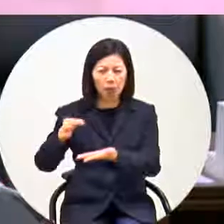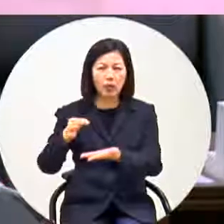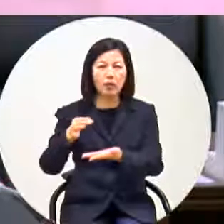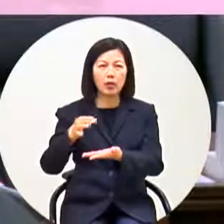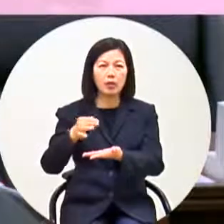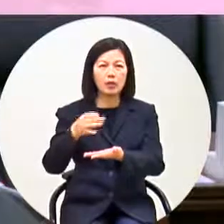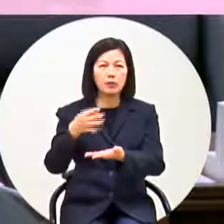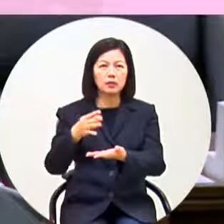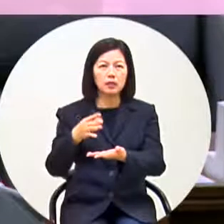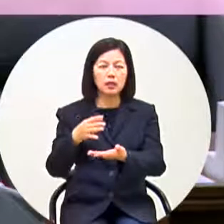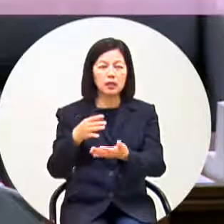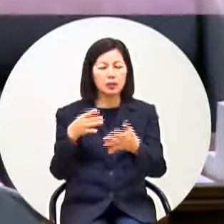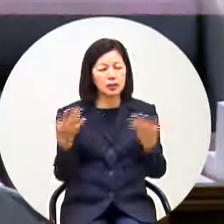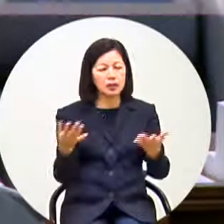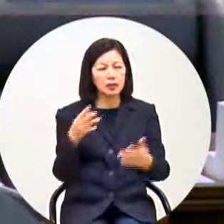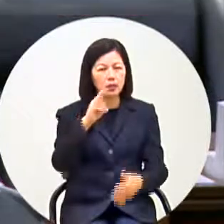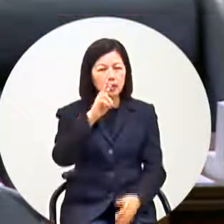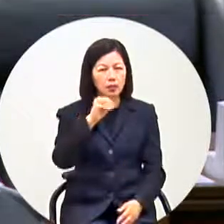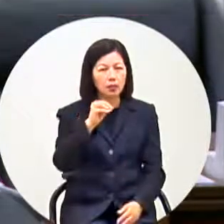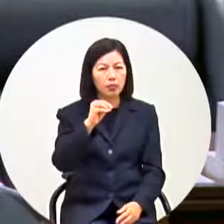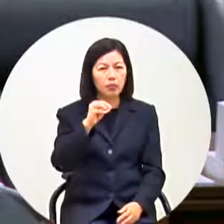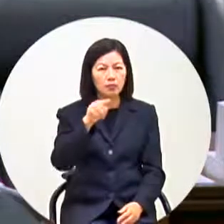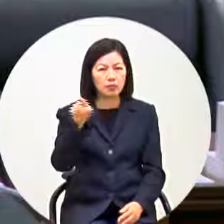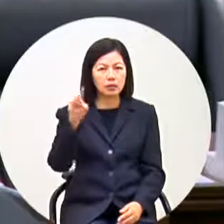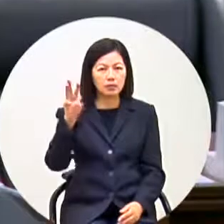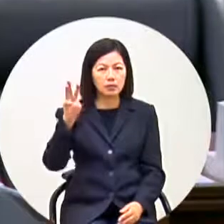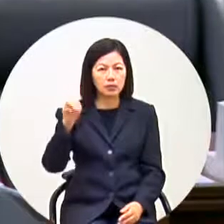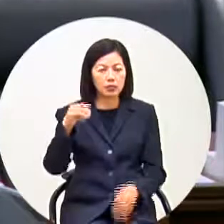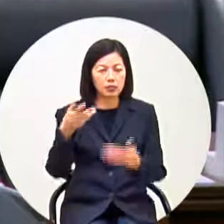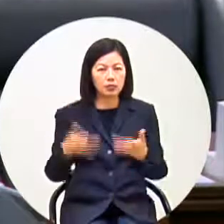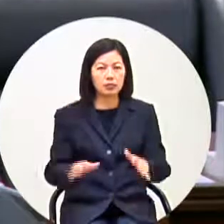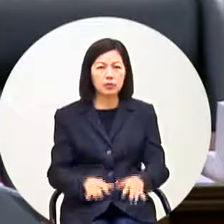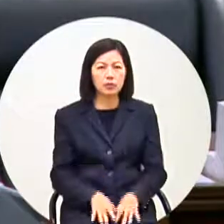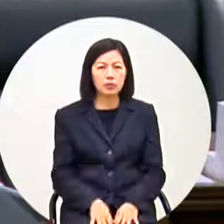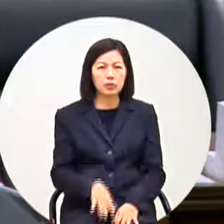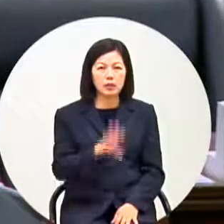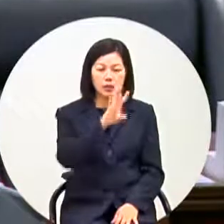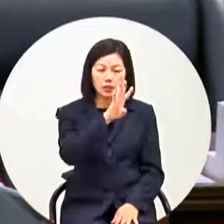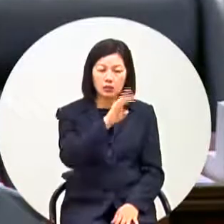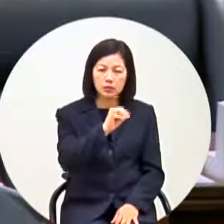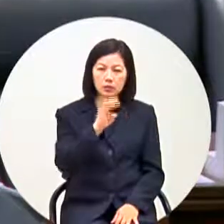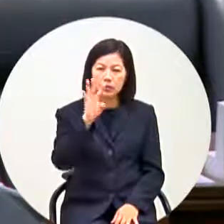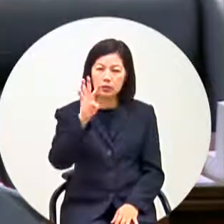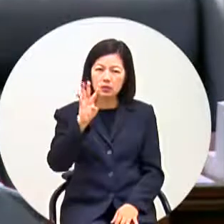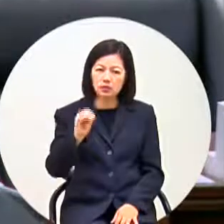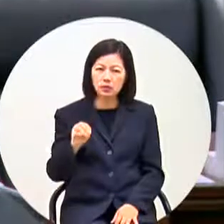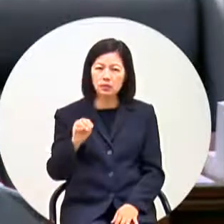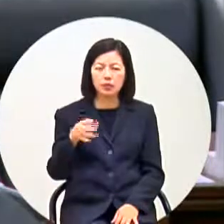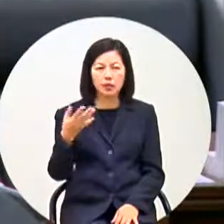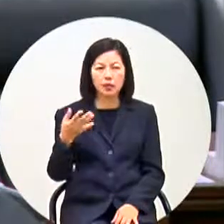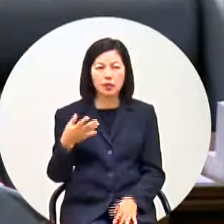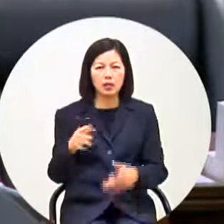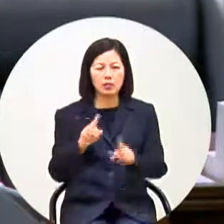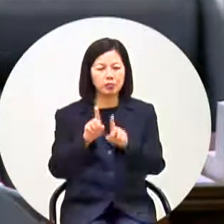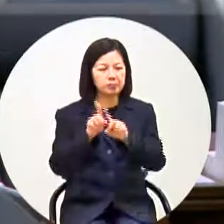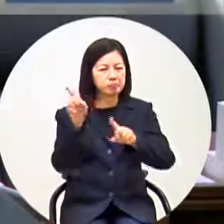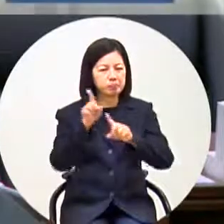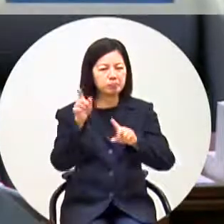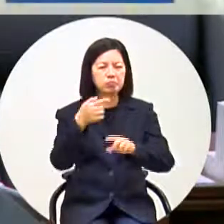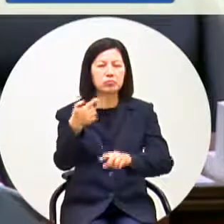哈。那在四万、四万多，反而几乎落差很多了哈。那针对这